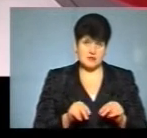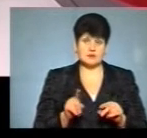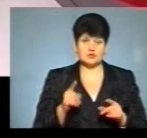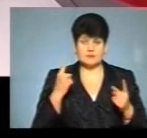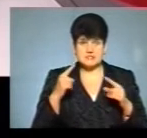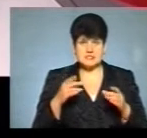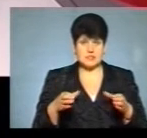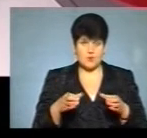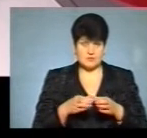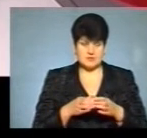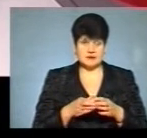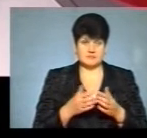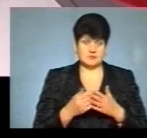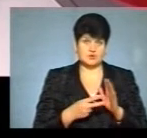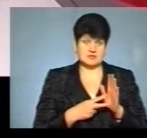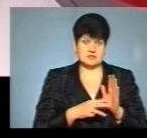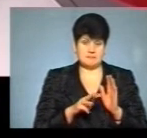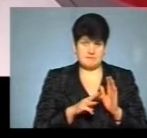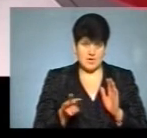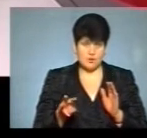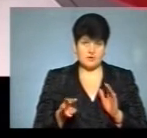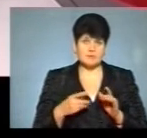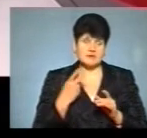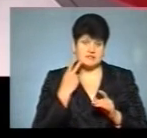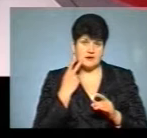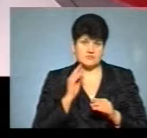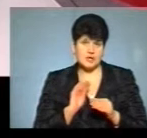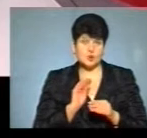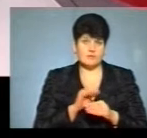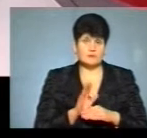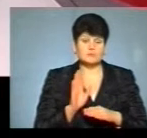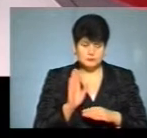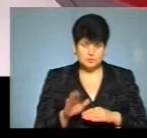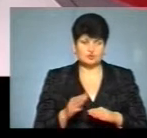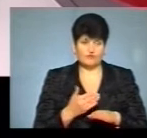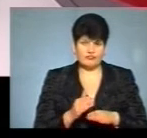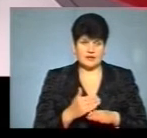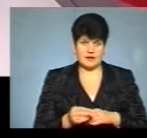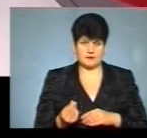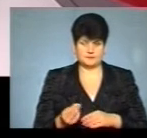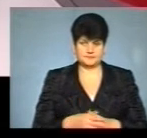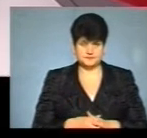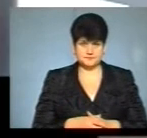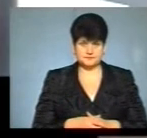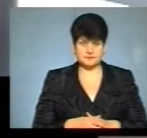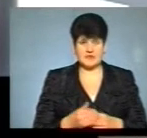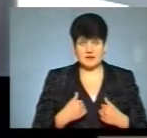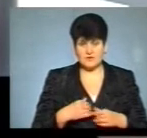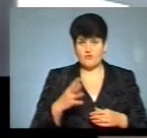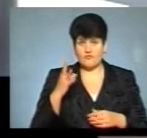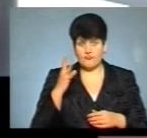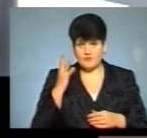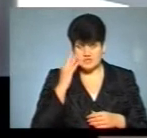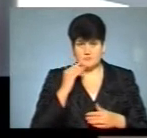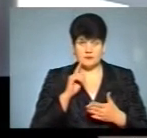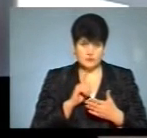мистецький компонент в розмірі 7 мільйонів, так як ми постійно це доплачували, ми будемо на нього виділяти. І ми, я вважаю, ми маємо